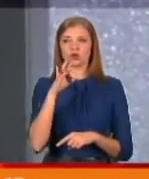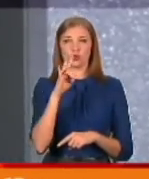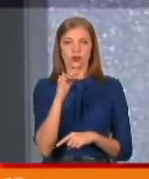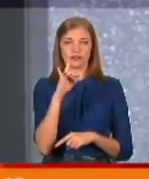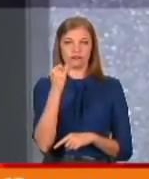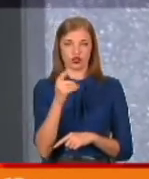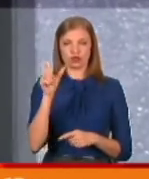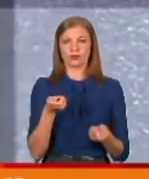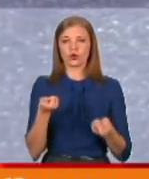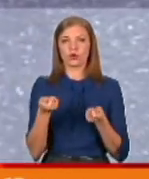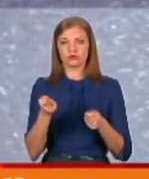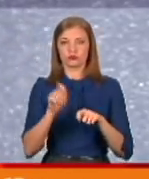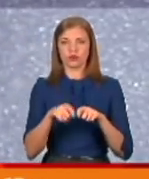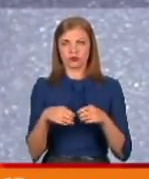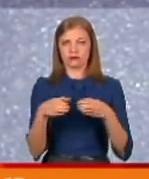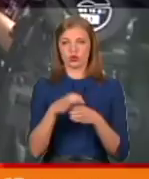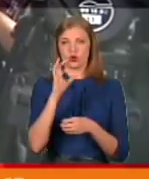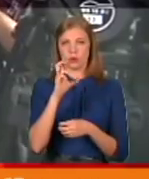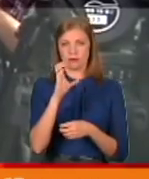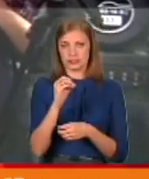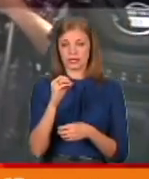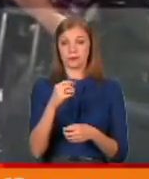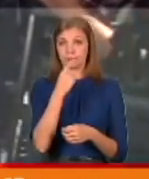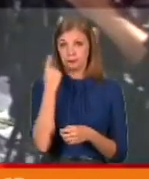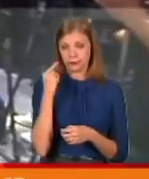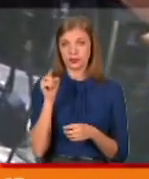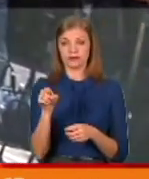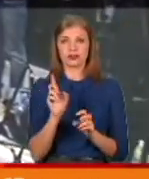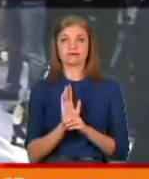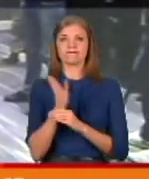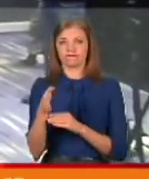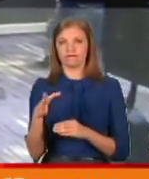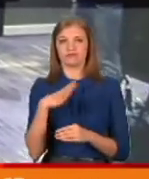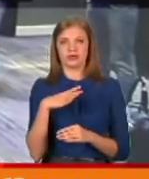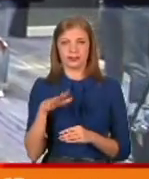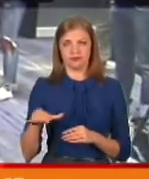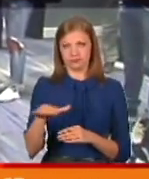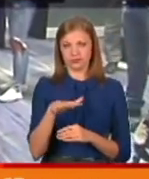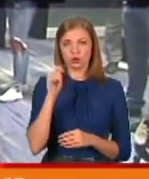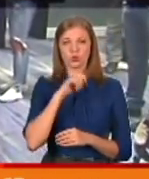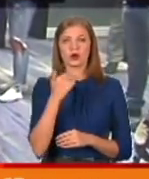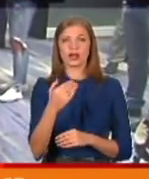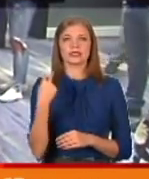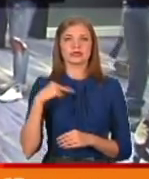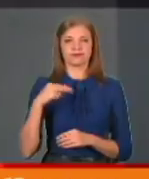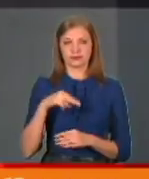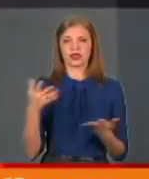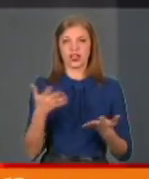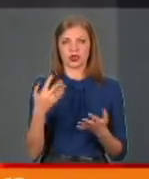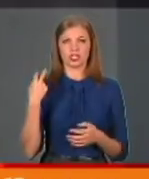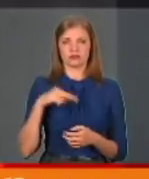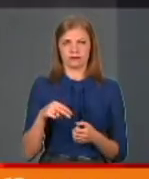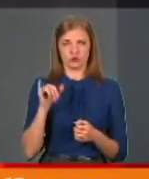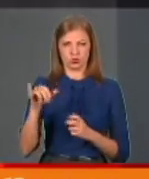Фріш, координатор моніторингової місії ОБСЄ. Днями він навідав на окуповані території українських бранців, яких